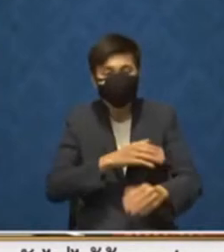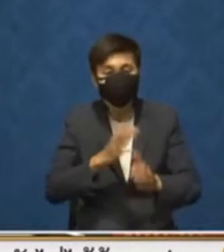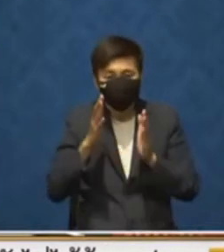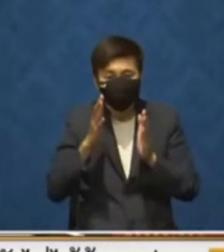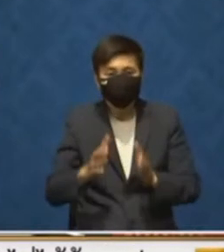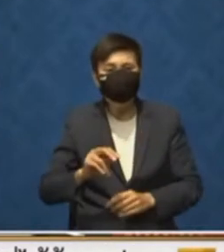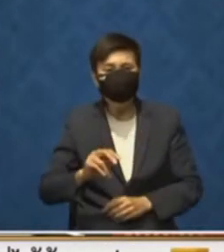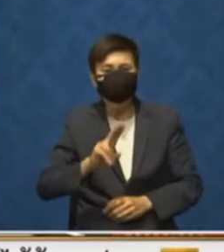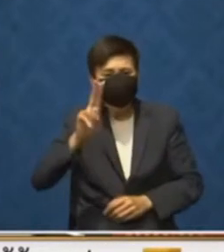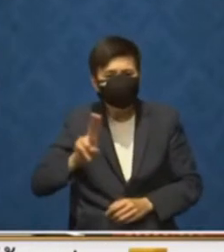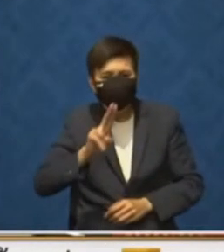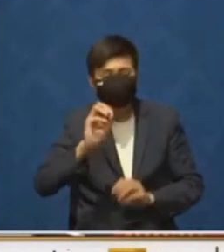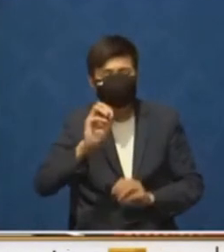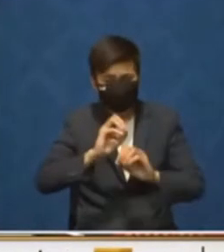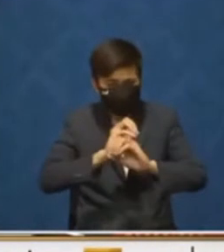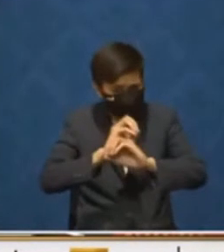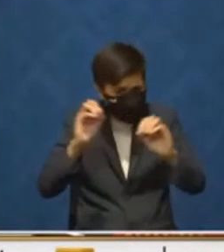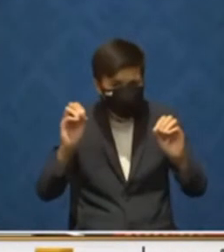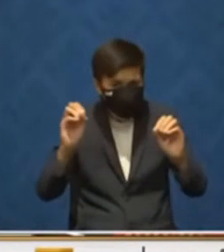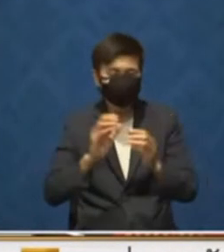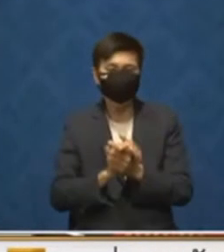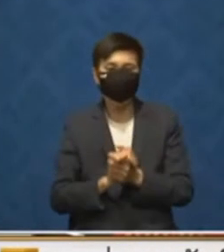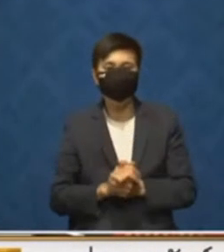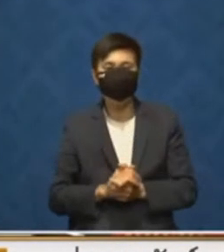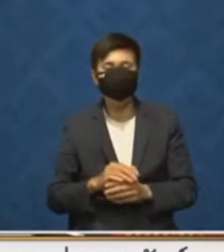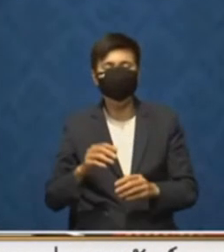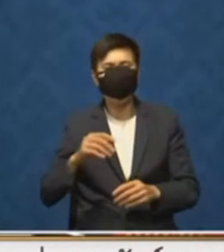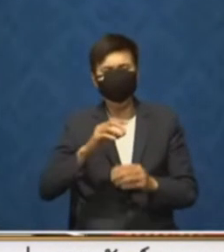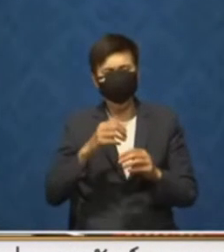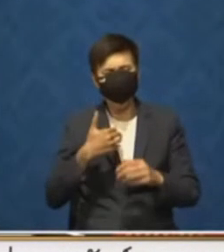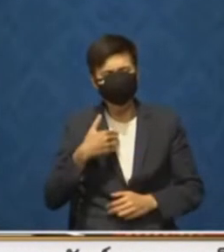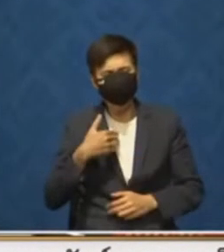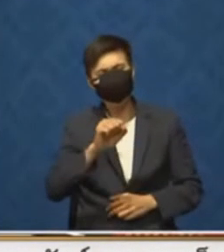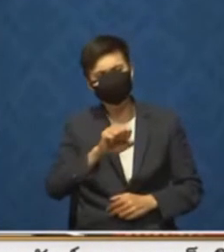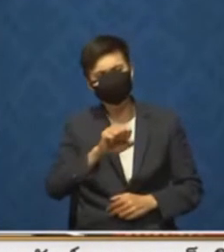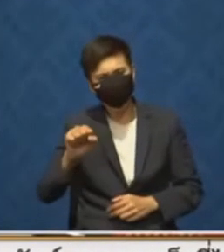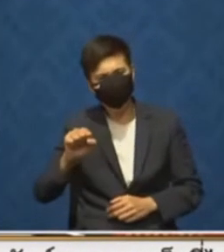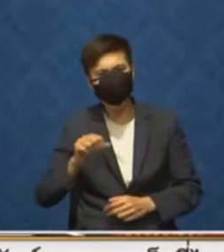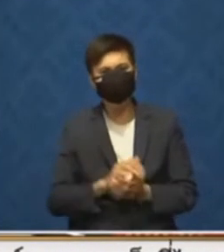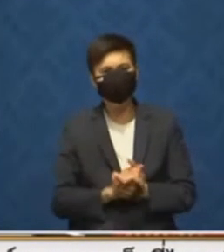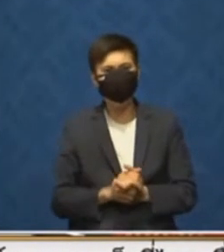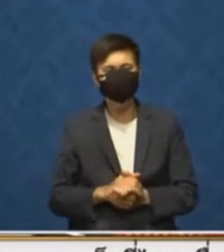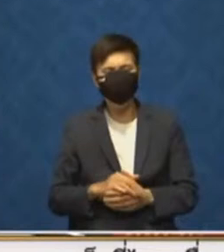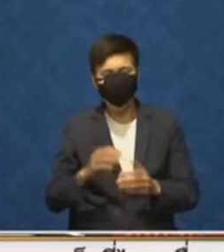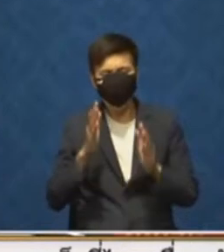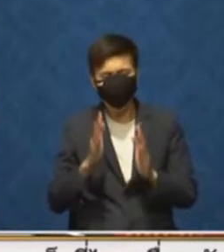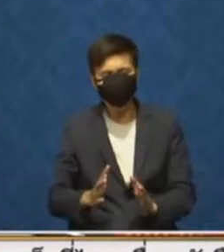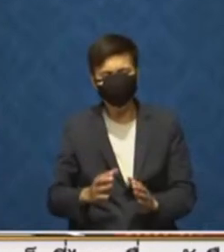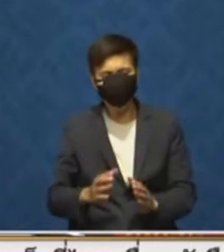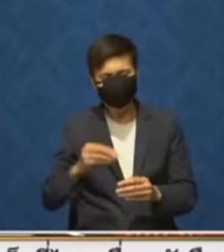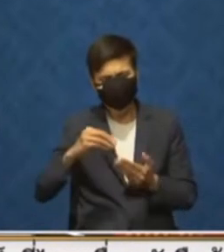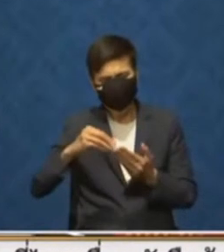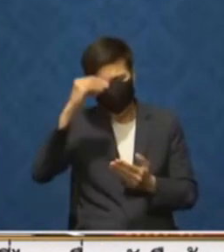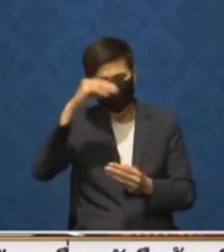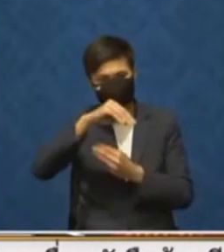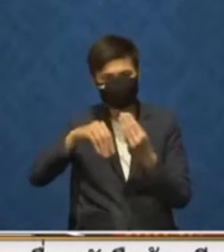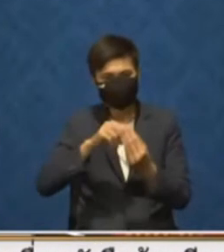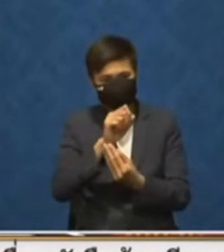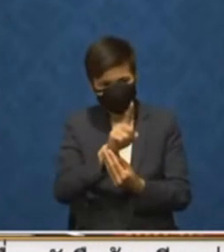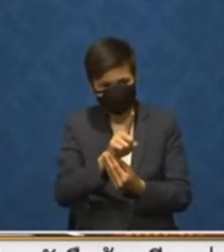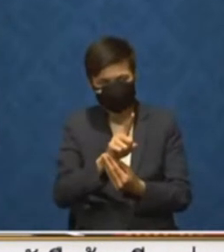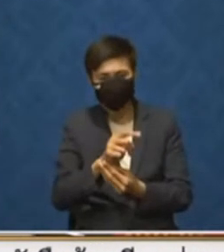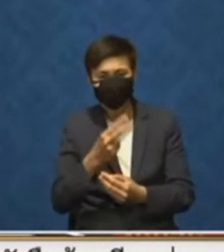ถ้าเราพวกเราเป็นนักการเมืองเป็นนักรัฐศาสตร์ไปนักเศรษฐศาสตร์เนี่ยมันมีศัพท์เฉพาะของคำนี้นะครับพี่น้องประชาชนฟังอยู่ลงไป Googleดูครับ